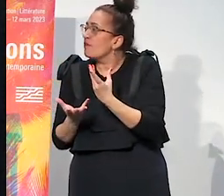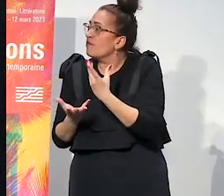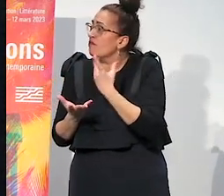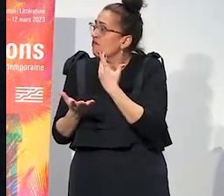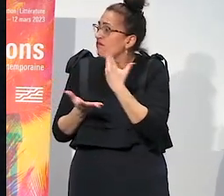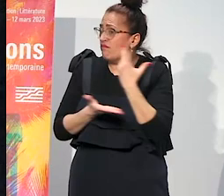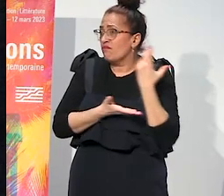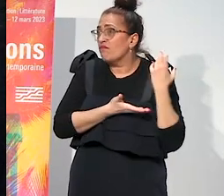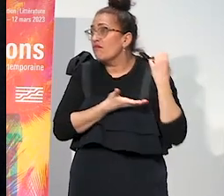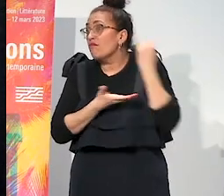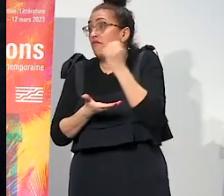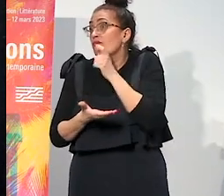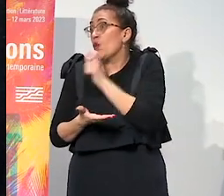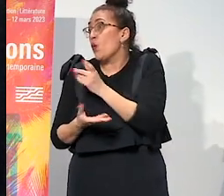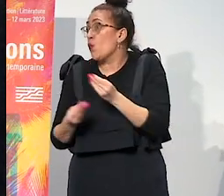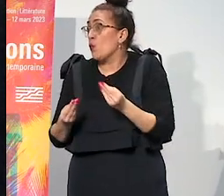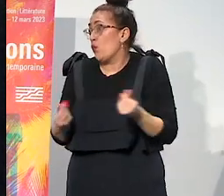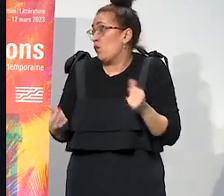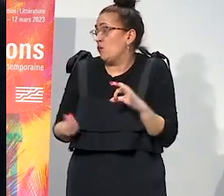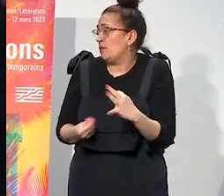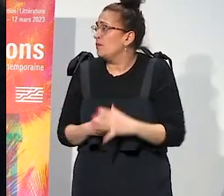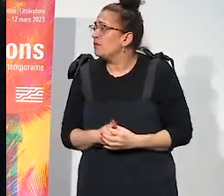Oui, en fait...